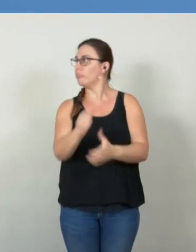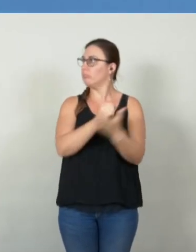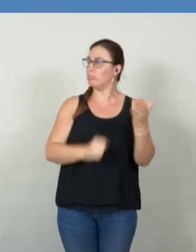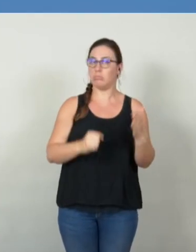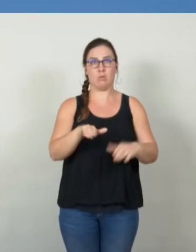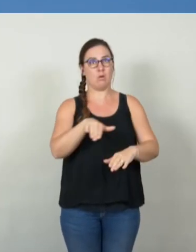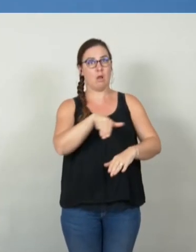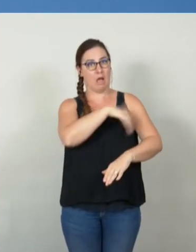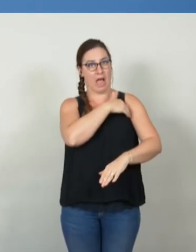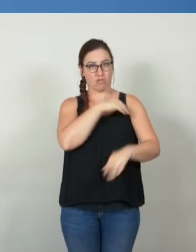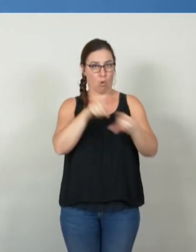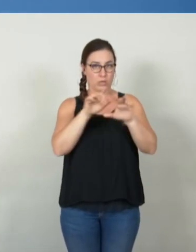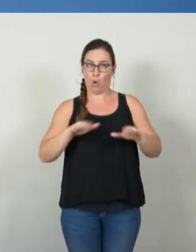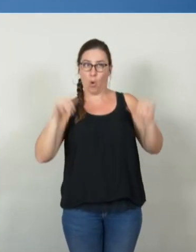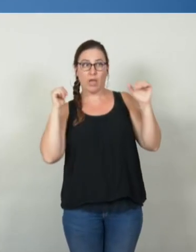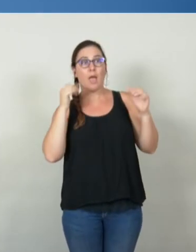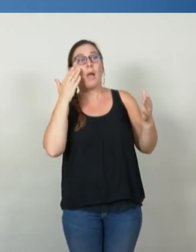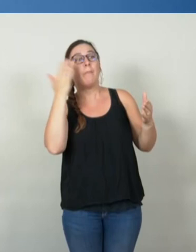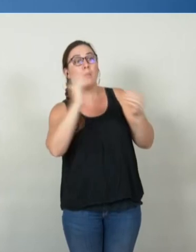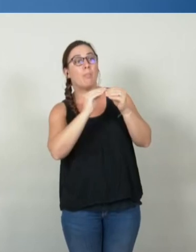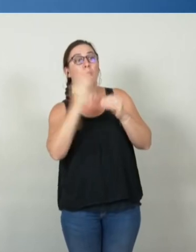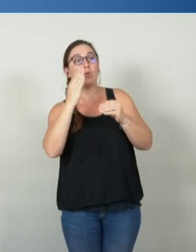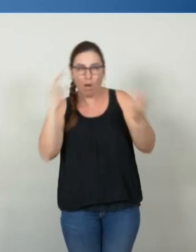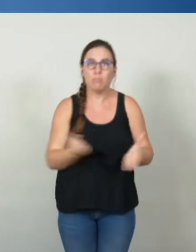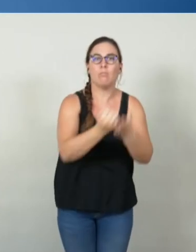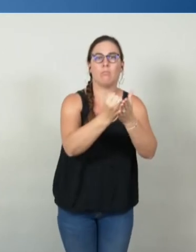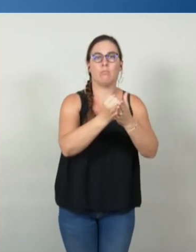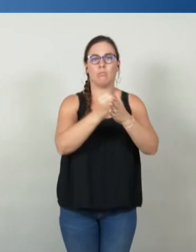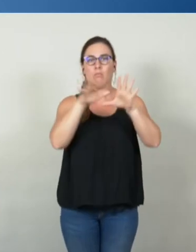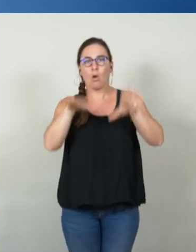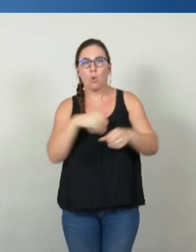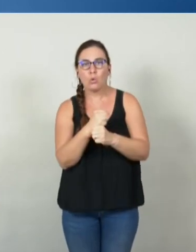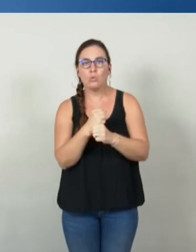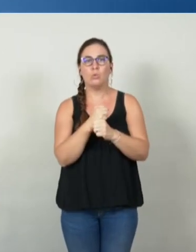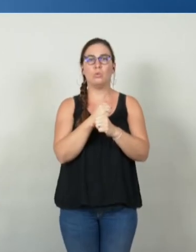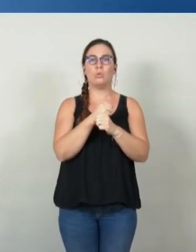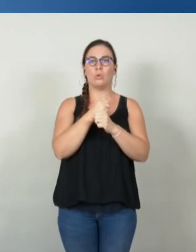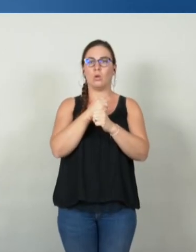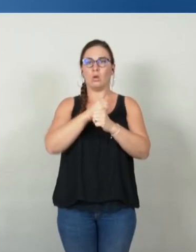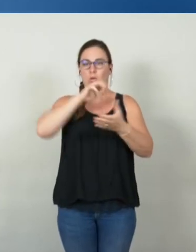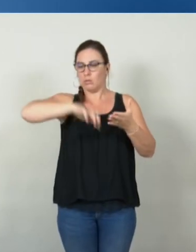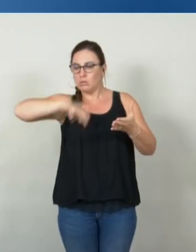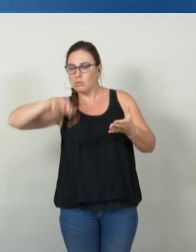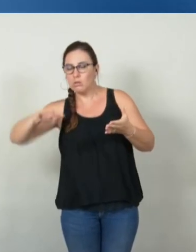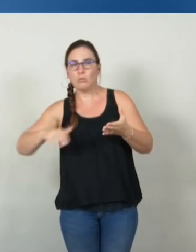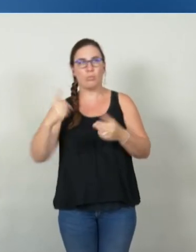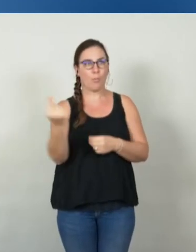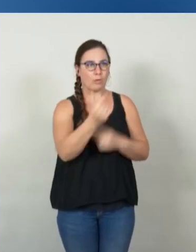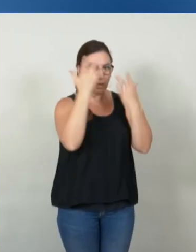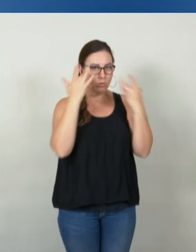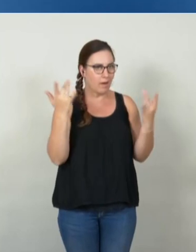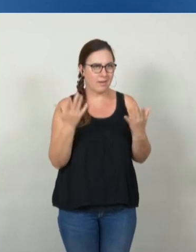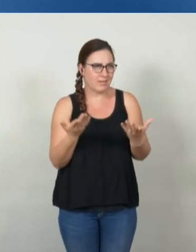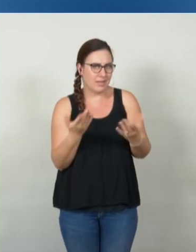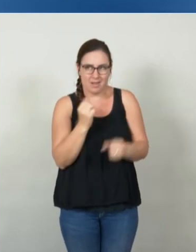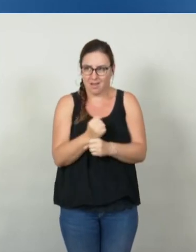Ville de Grenoble étaient en retrait en soutien simplement pour la prise de compte-rendu la rédaction telle que énoncée par les acteurs culturels il s'agit d'un travail